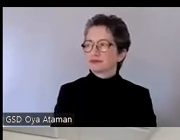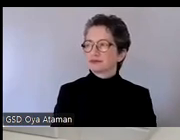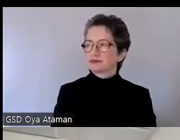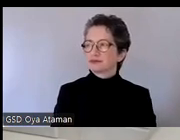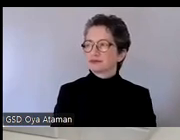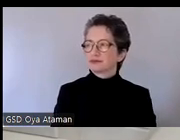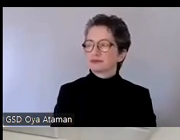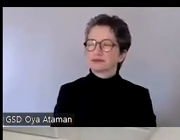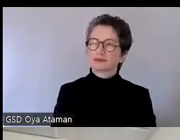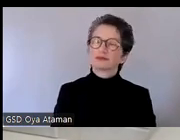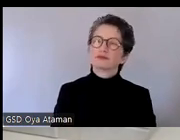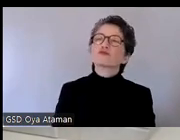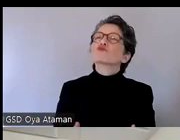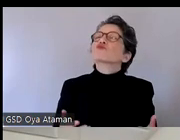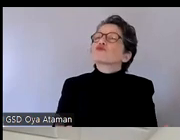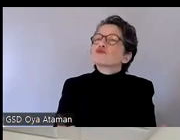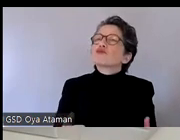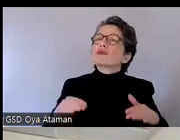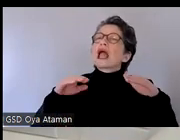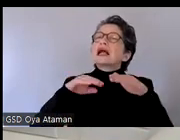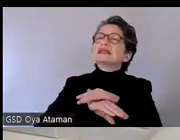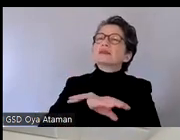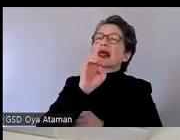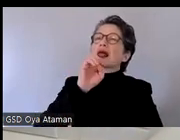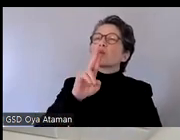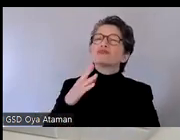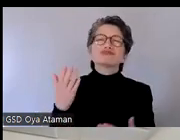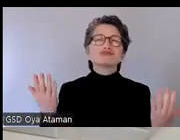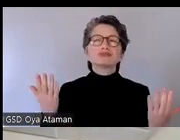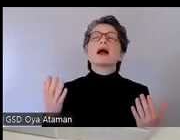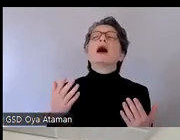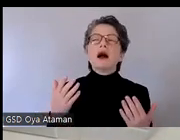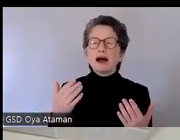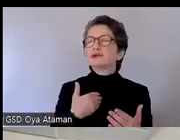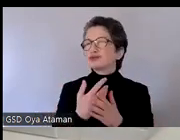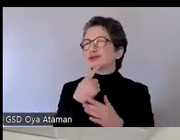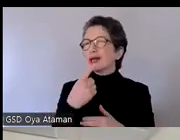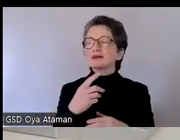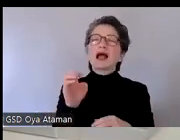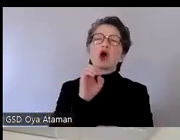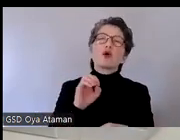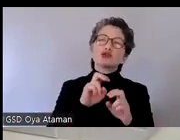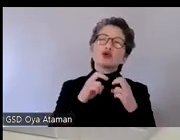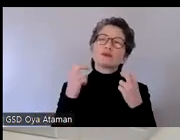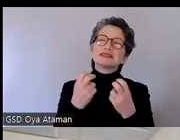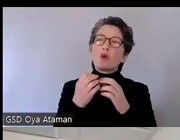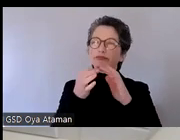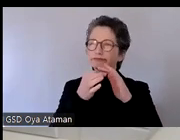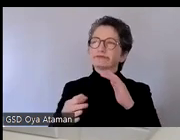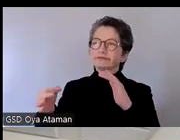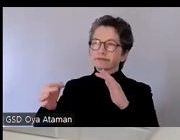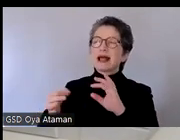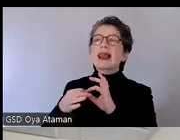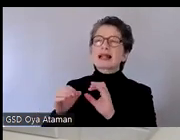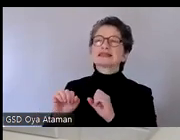Okay, so was ist Accessible EU? Wie gesagt, das ist eine Leitinitiative der Europäischen Kommission für die Rechte von Menschen